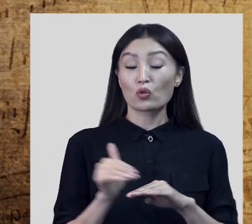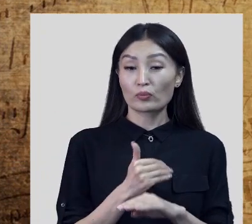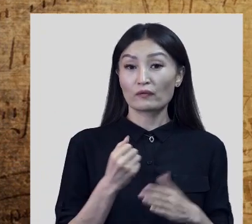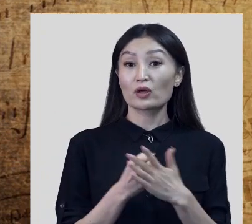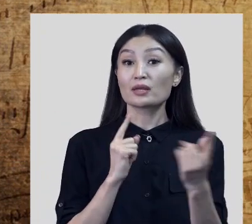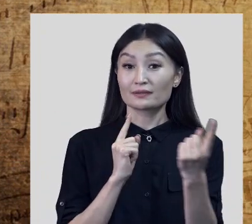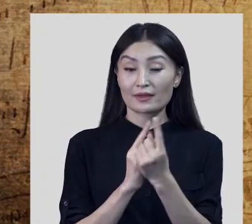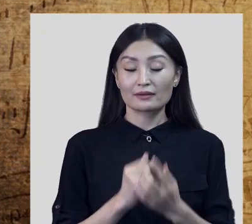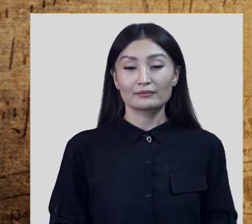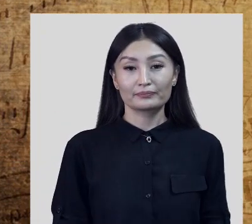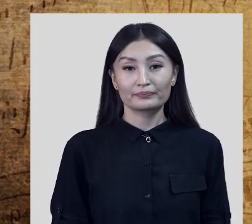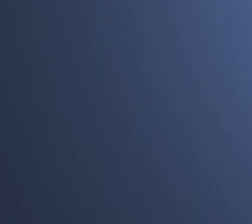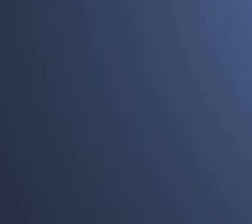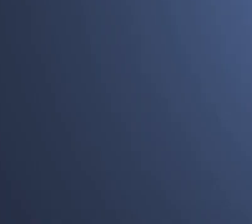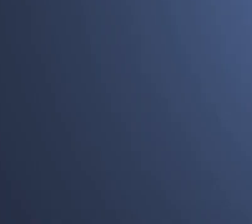свидания